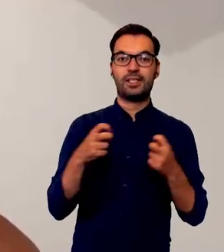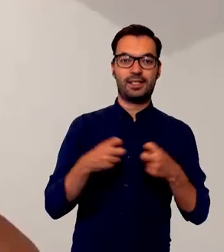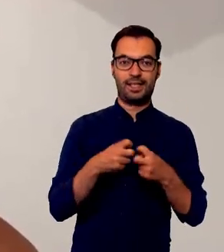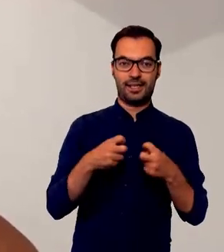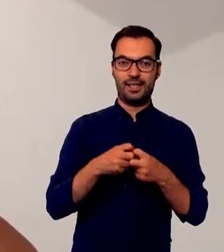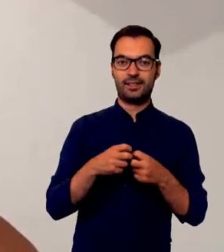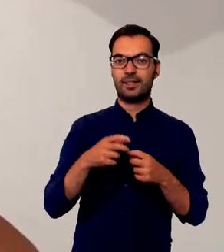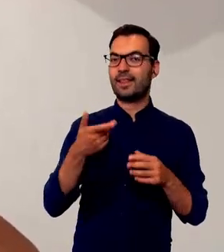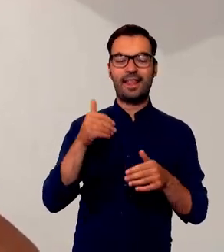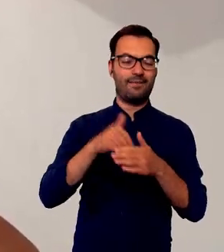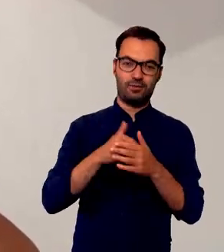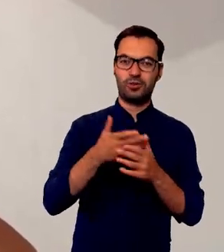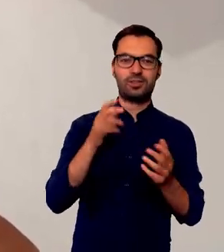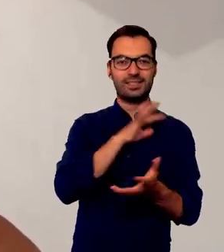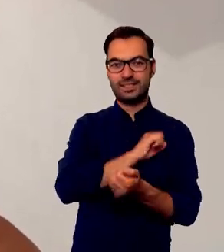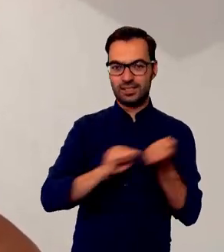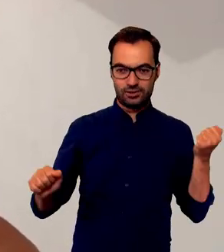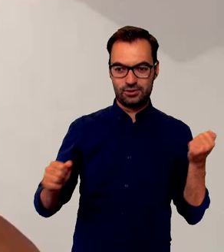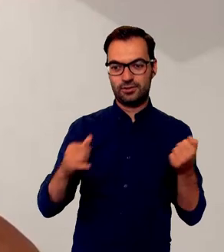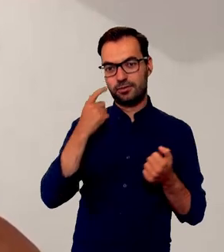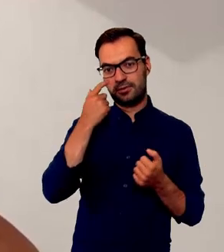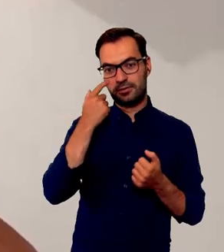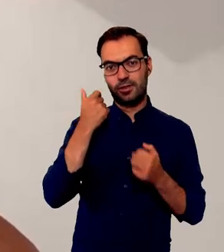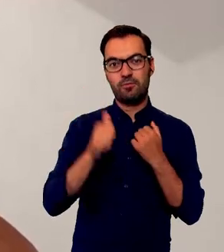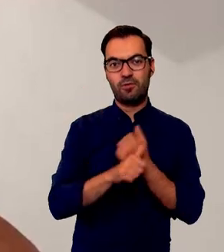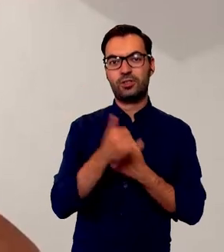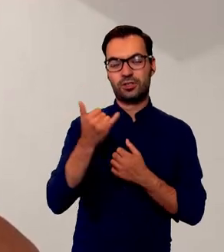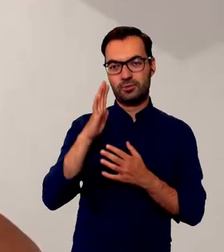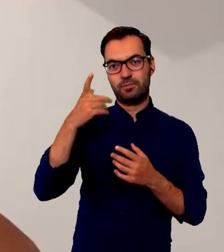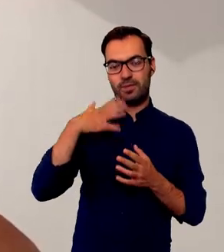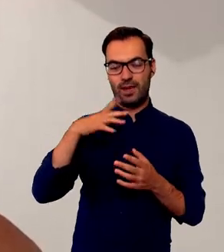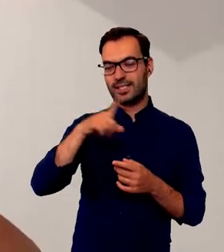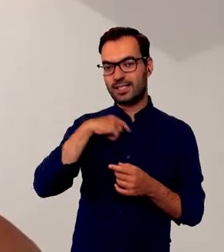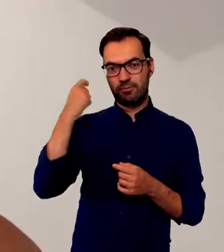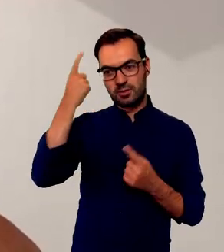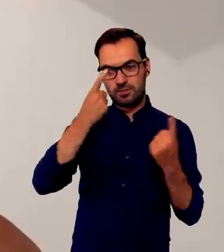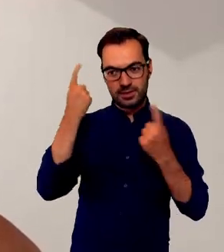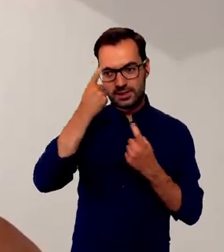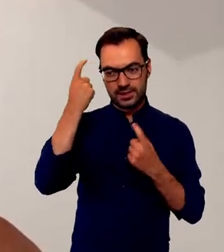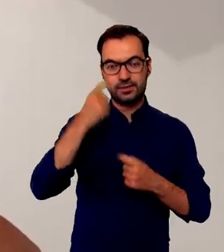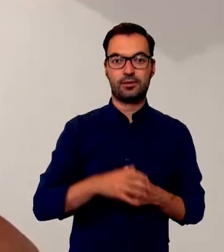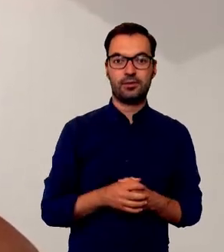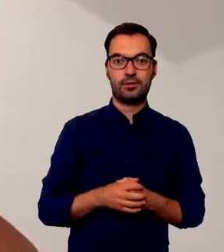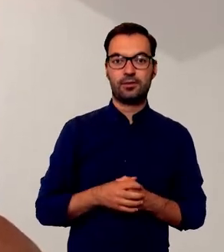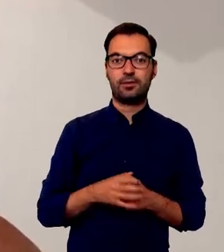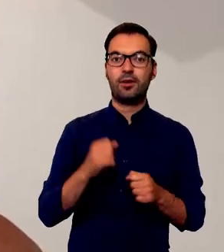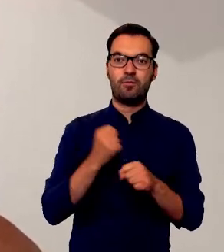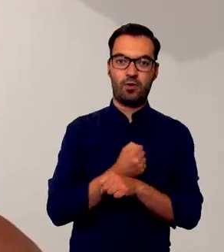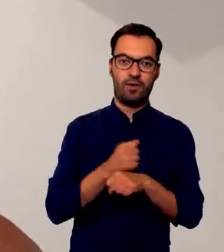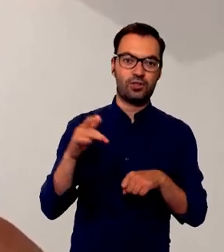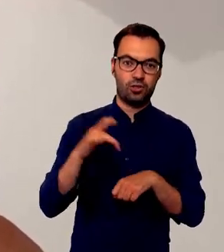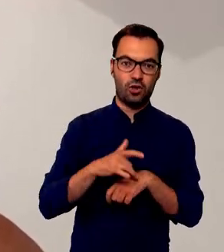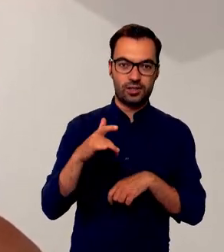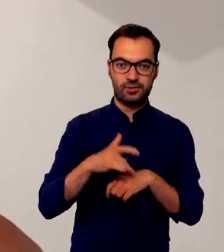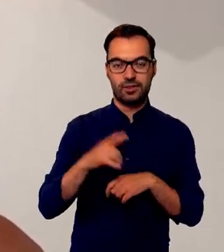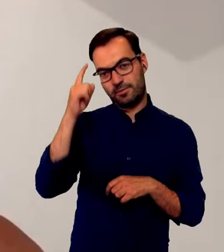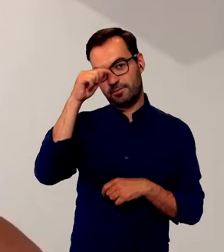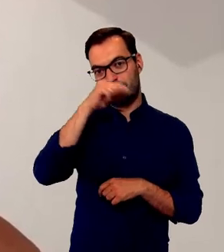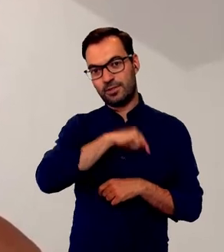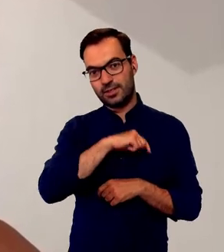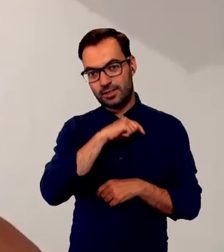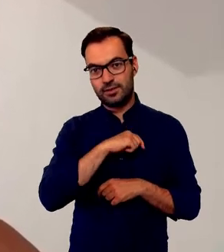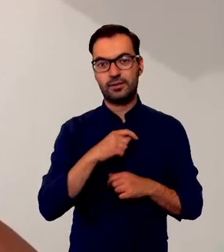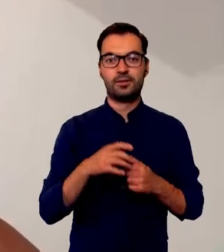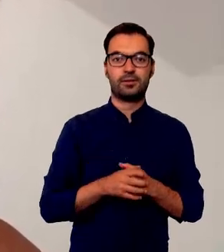wychowa, zepsuje, zniszczy i doprowadzi wasze dziecko do myśli samobójczych, do poważnych konsekwencji